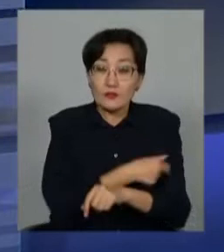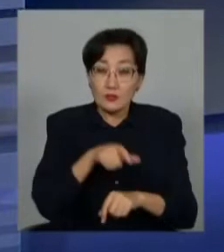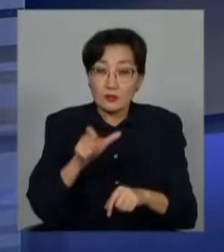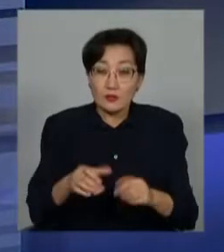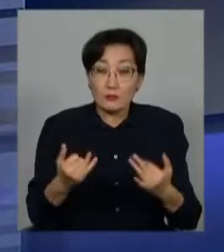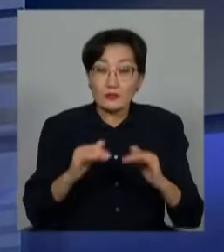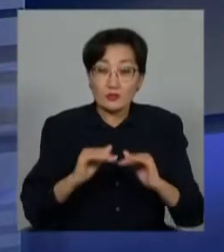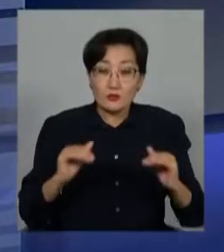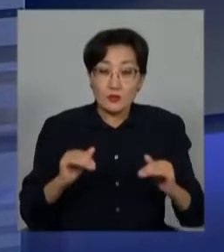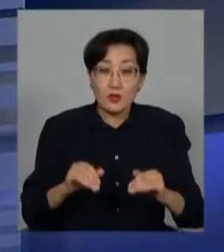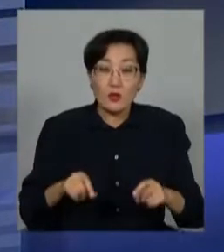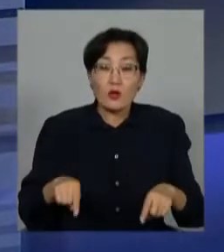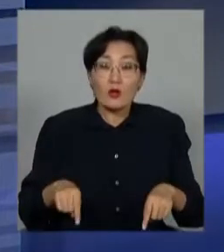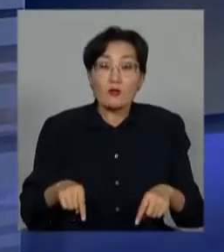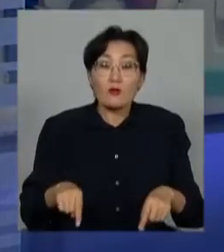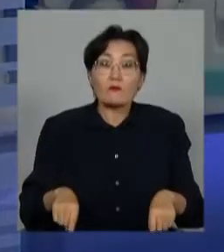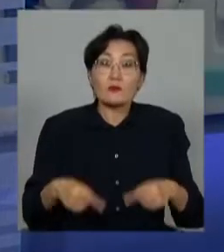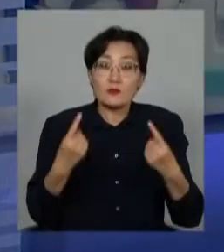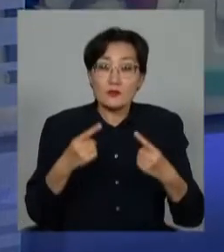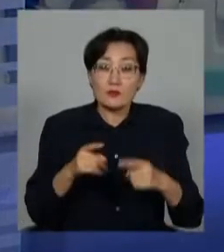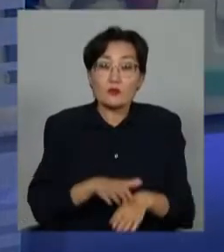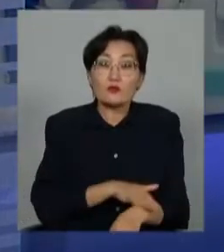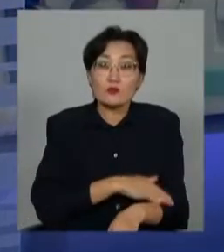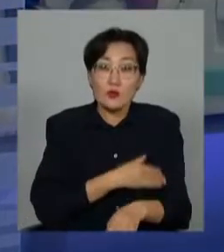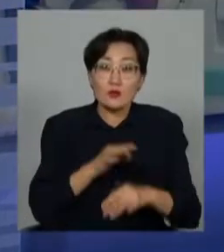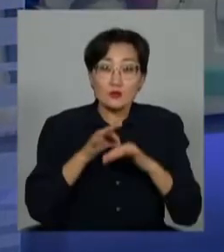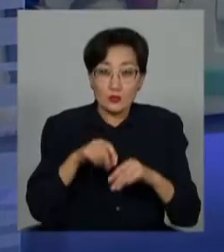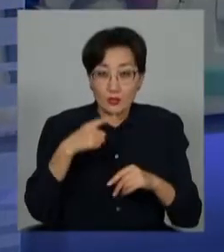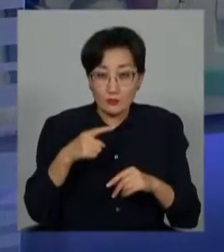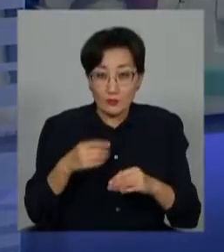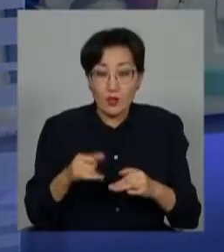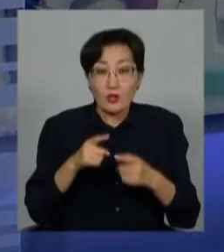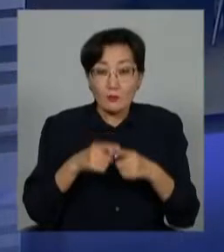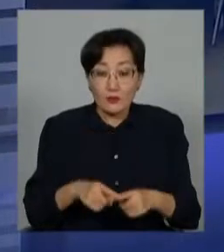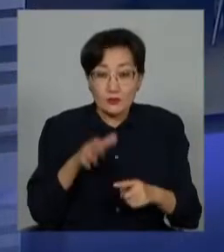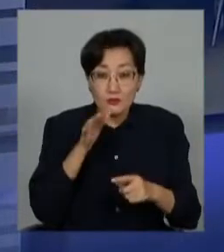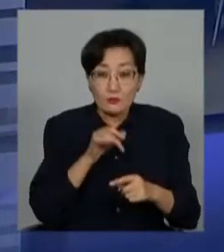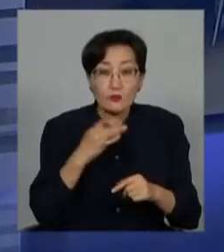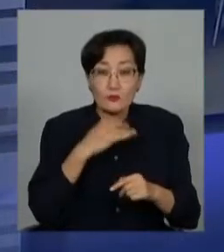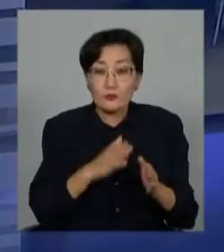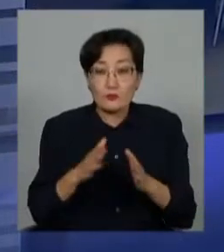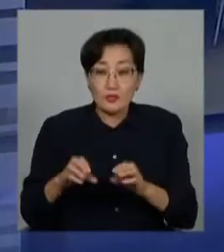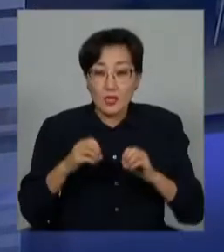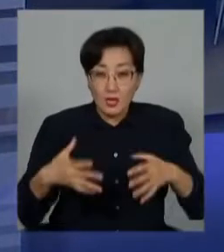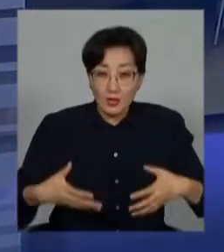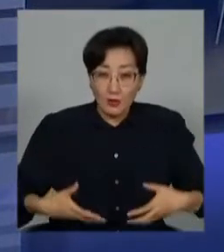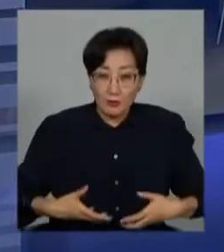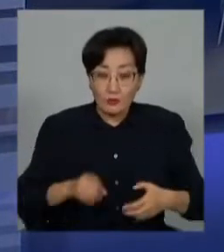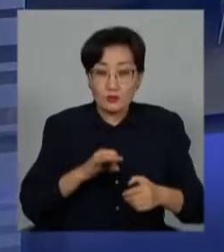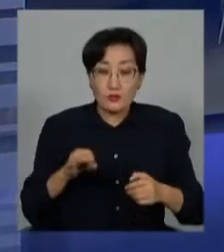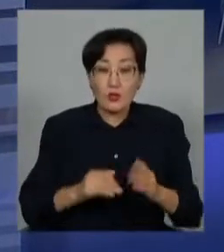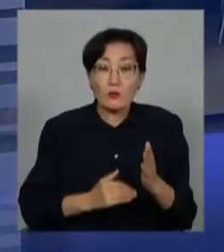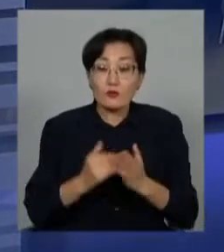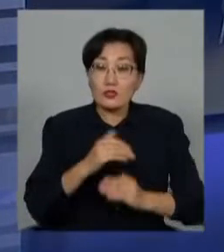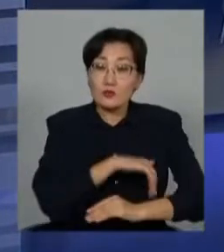қазір балалардың оңалуы да ұзаққа созылып кеткенін алға тартты. Тіпті асқыну кезінде көп жүйелі қабыну белгілері және